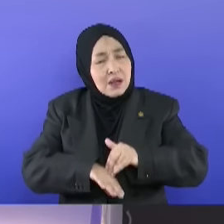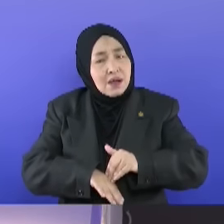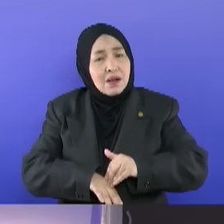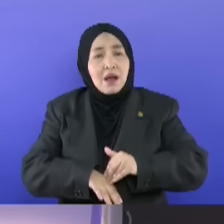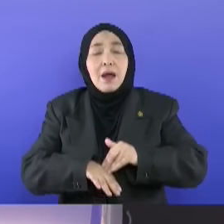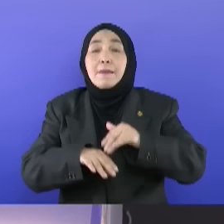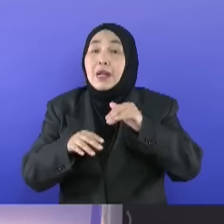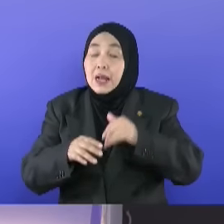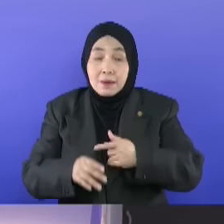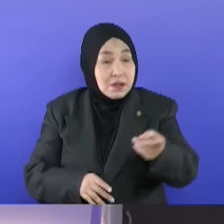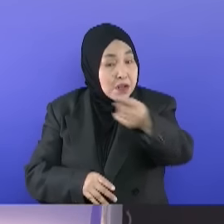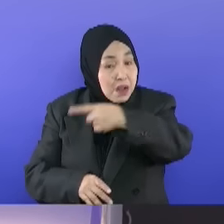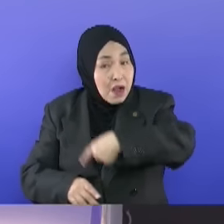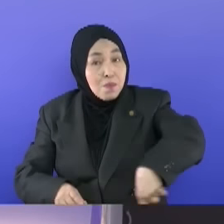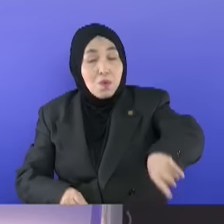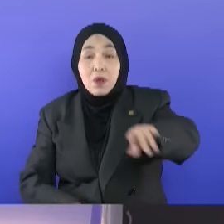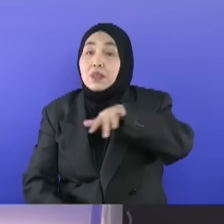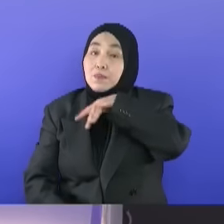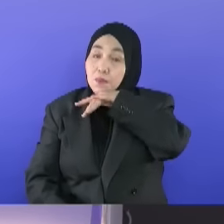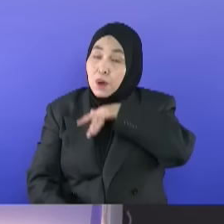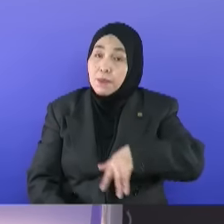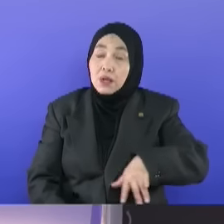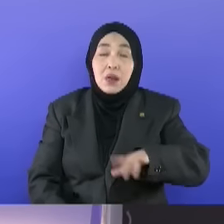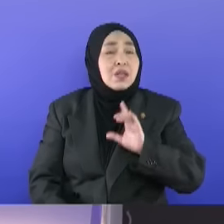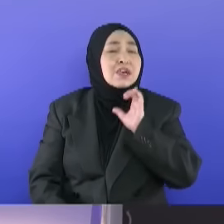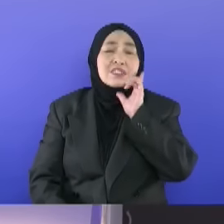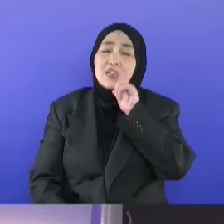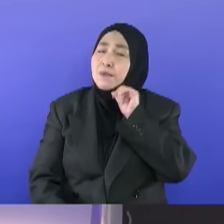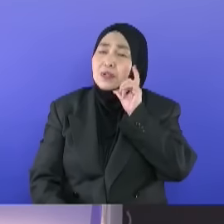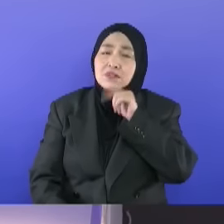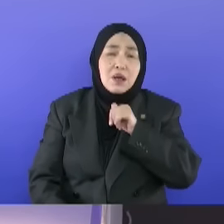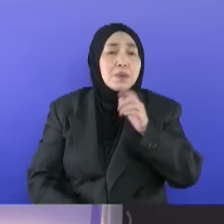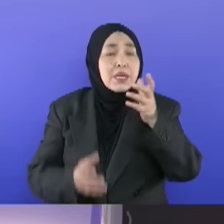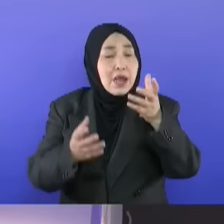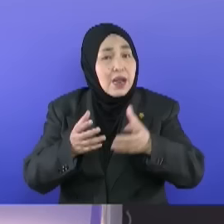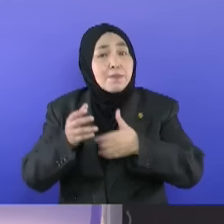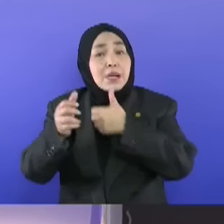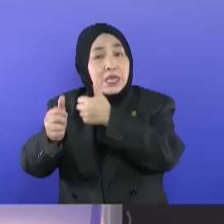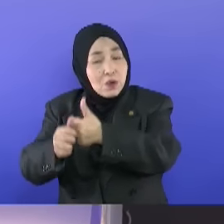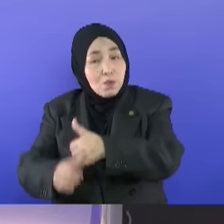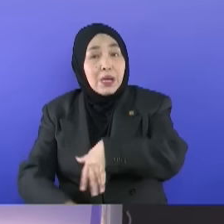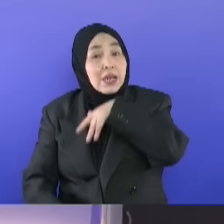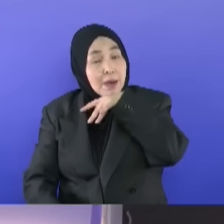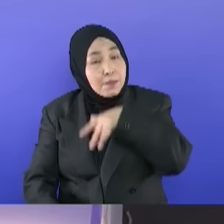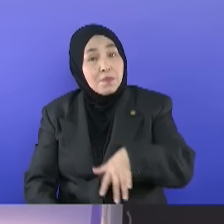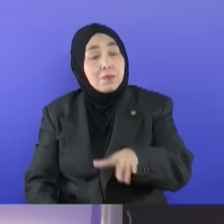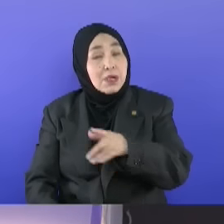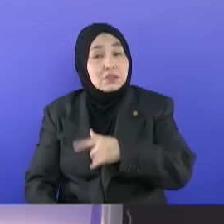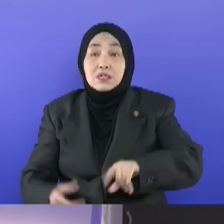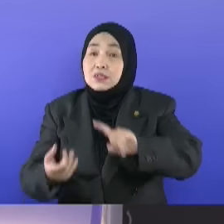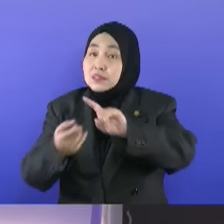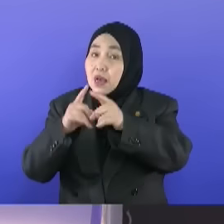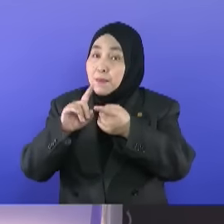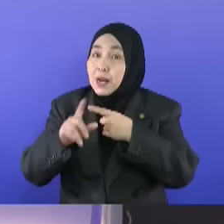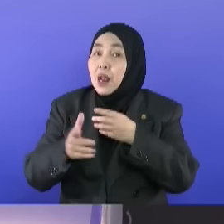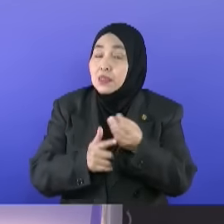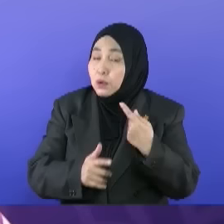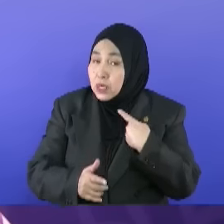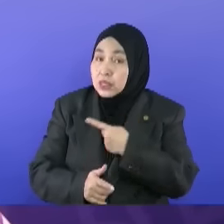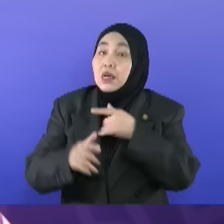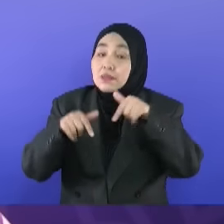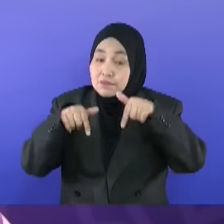anka, kepada kamu wahai Muhammad dan juga siapa sahaja yang ingin mengikut pada Nabi Muhammad Sallallahualaihiwasallam di kalangan sahabat dan juga